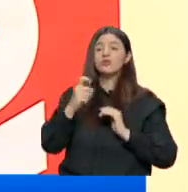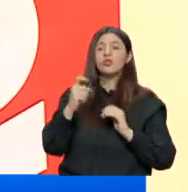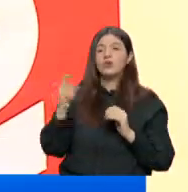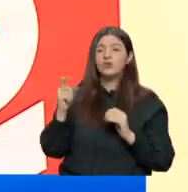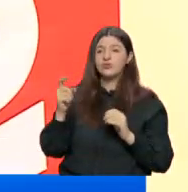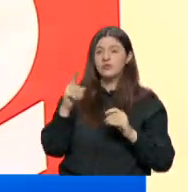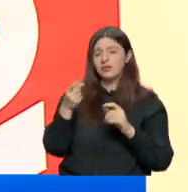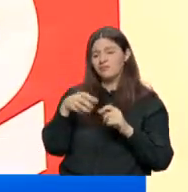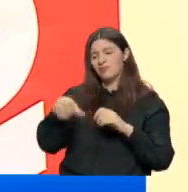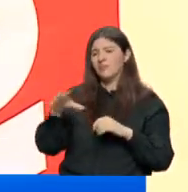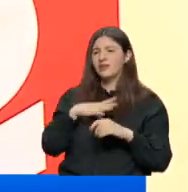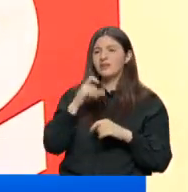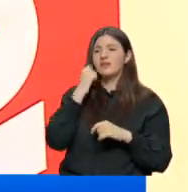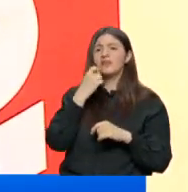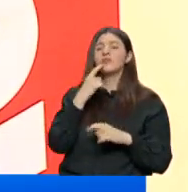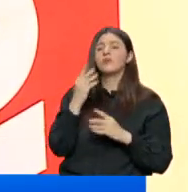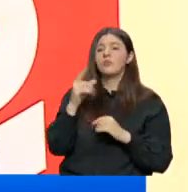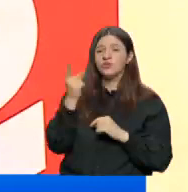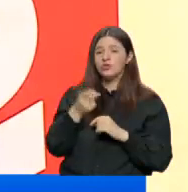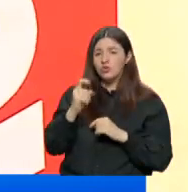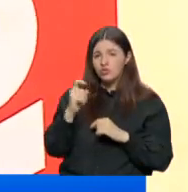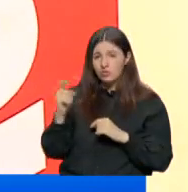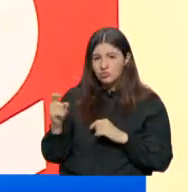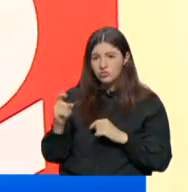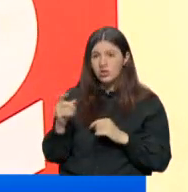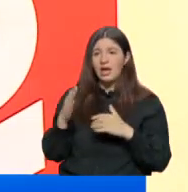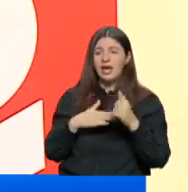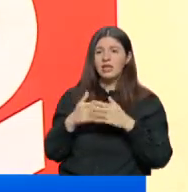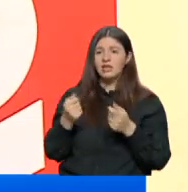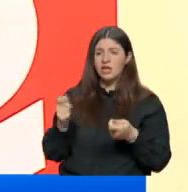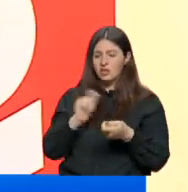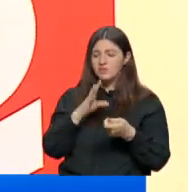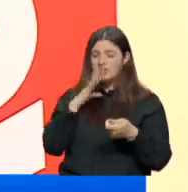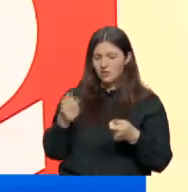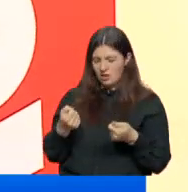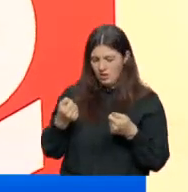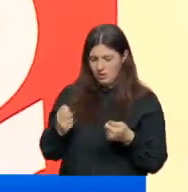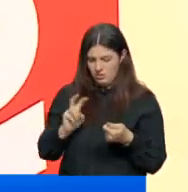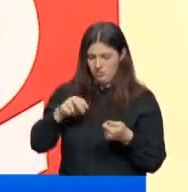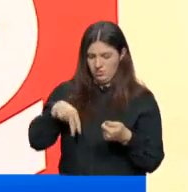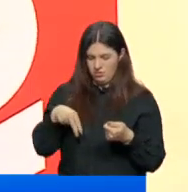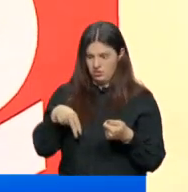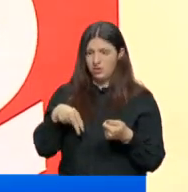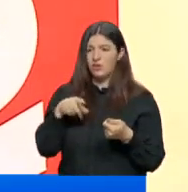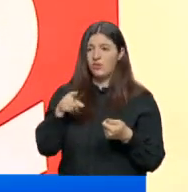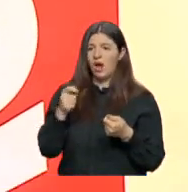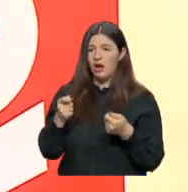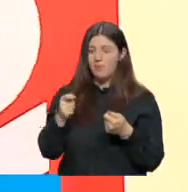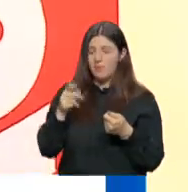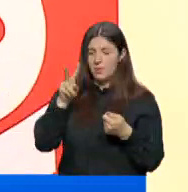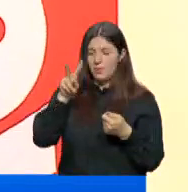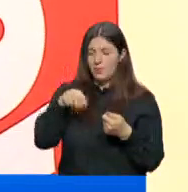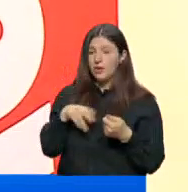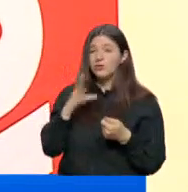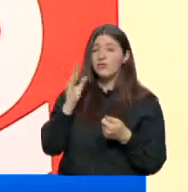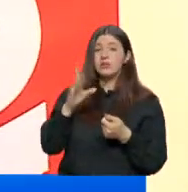%99'u istisnası varsa yalan söylemiş olmayayım. %99'u ellerine yazılmış bir kağıtla çıkıyorlar meclis kürsüsüne ve onu okuyorlar. Hatta